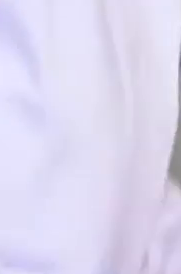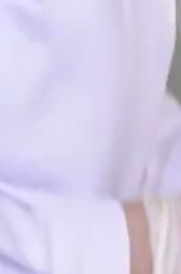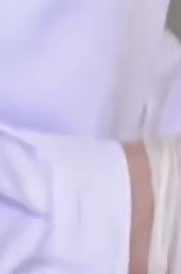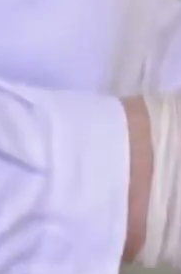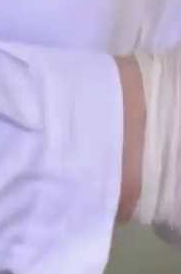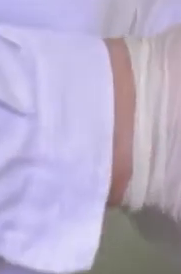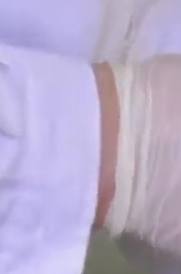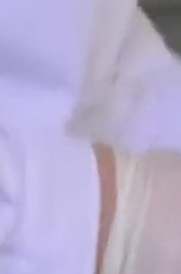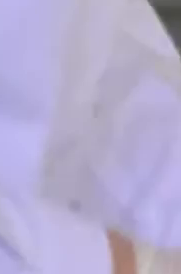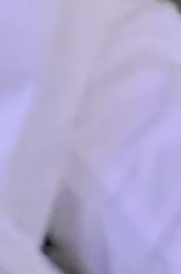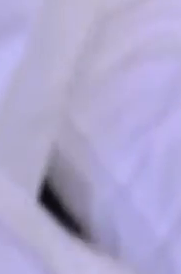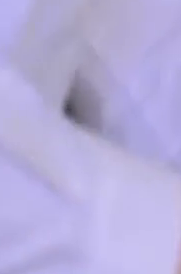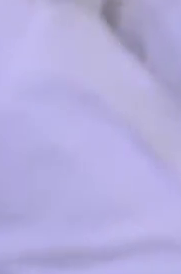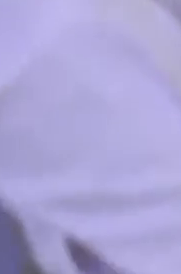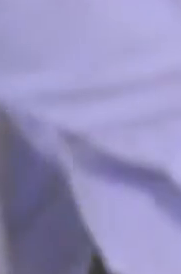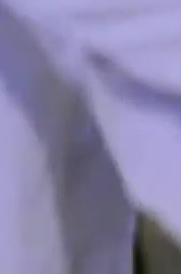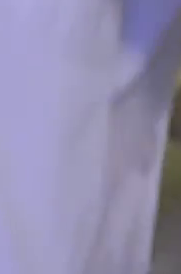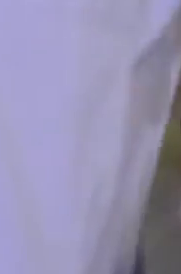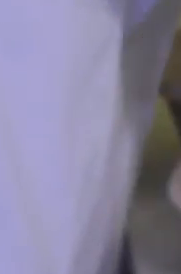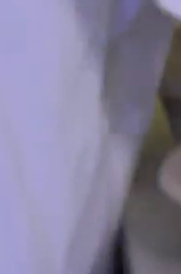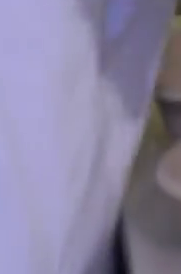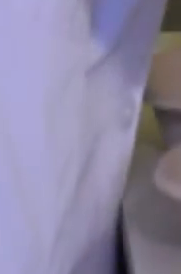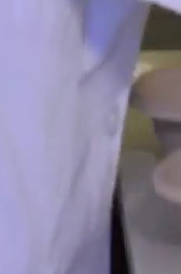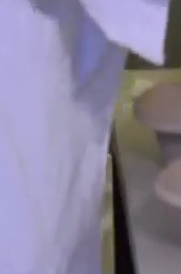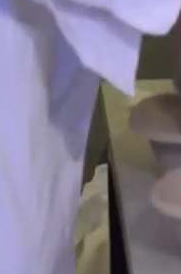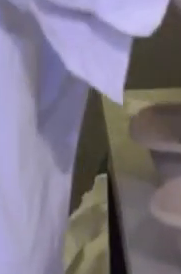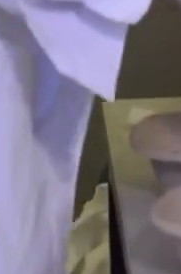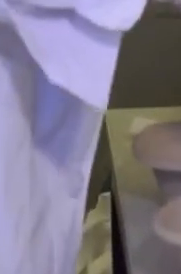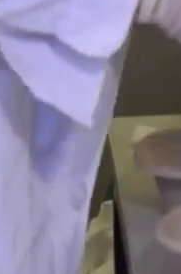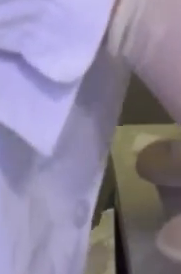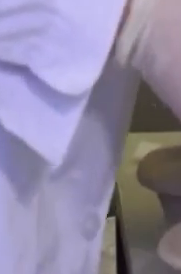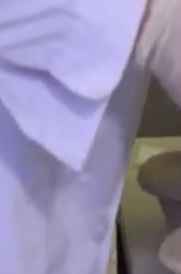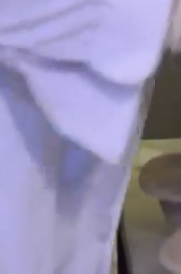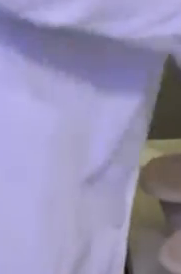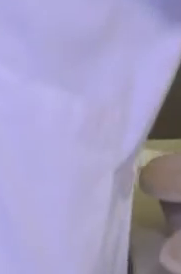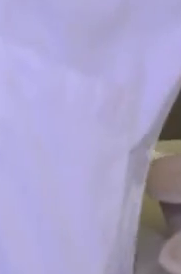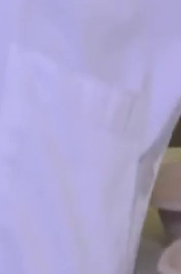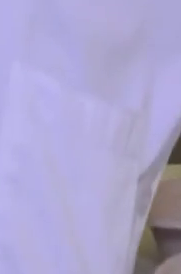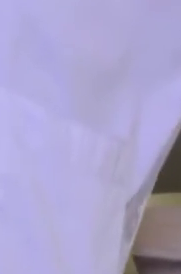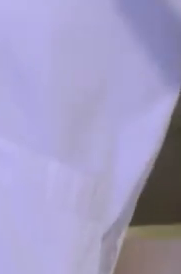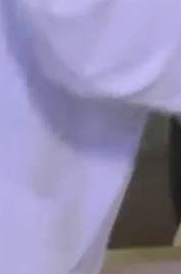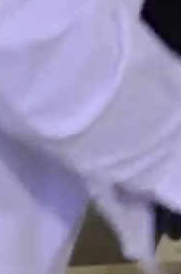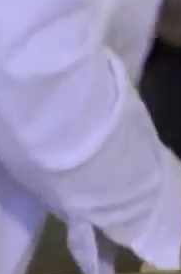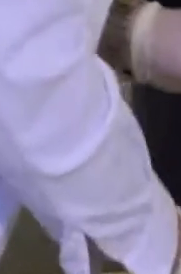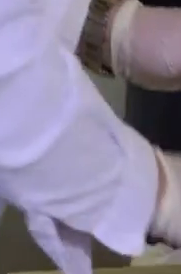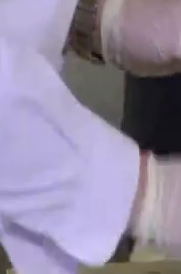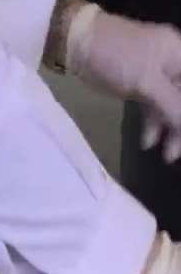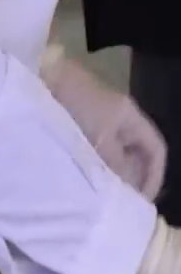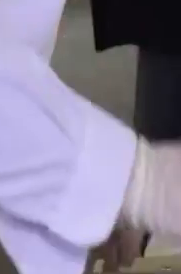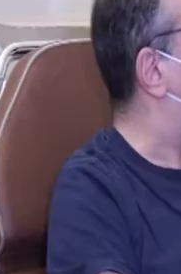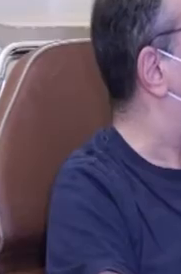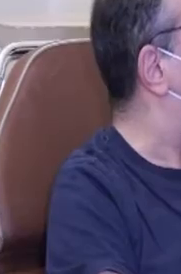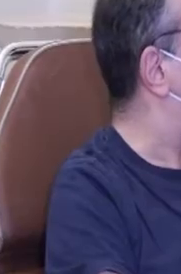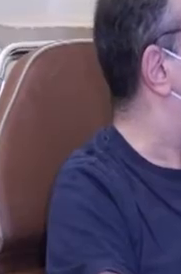ΑΕΛ συνταγογράφηση, ορίζοντας τους ραντεβούς σε ένα από τα 3 εμβολιαστικά κέντρα της πόλης, δηλαδή στα 2 νοσοκομεία αλλά και στο Κέντρο Υγείας